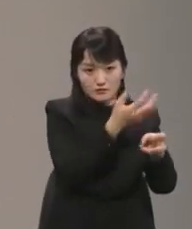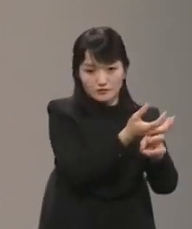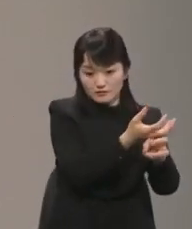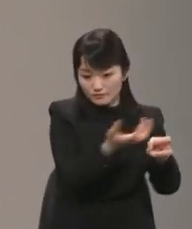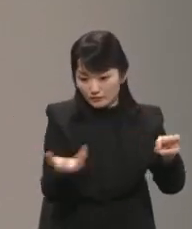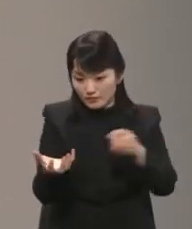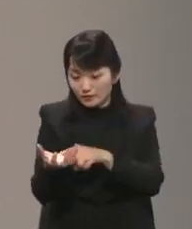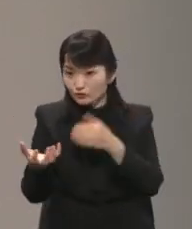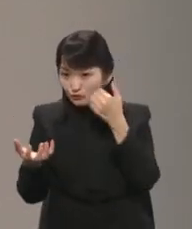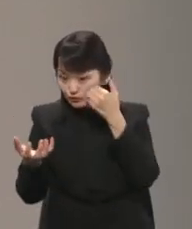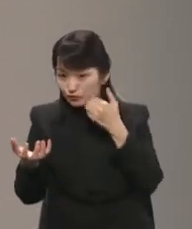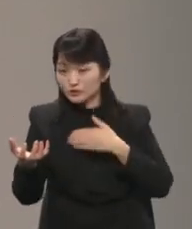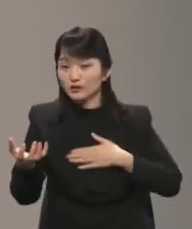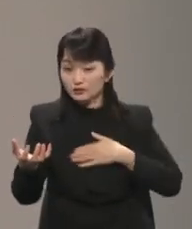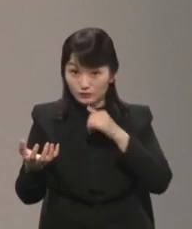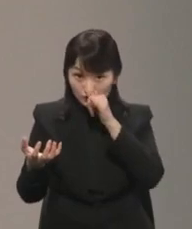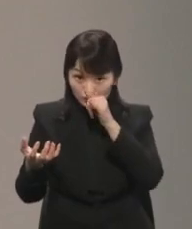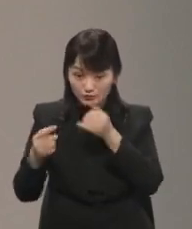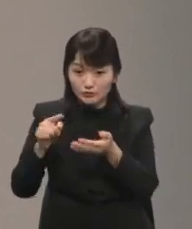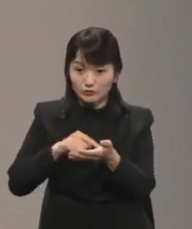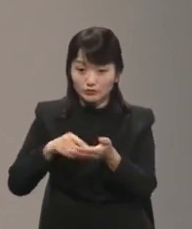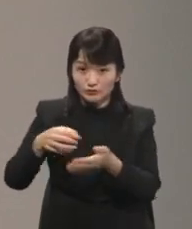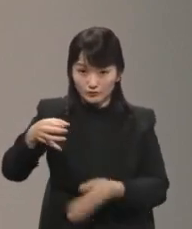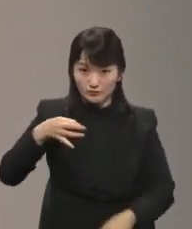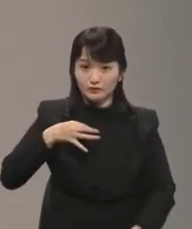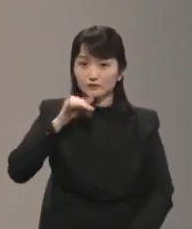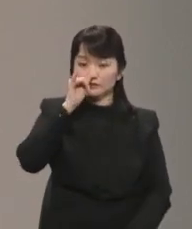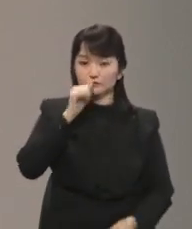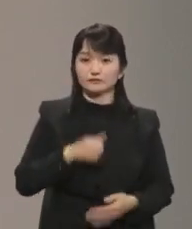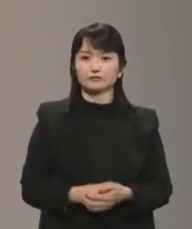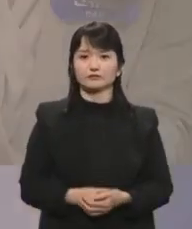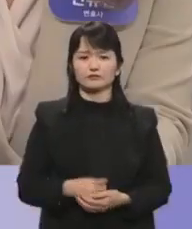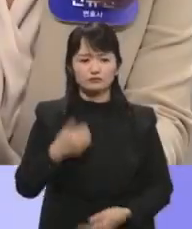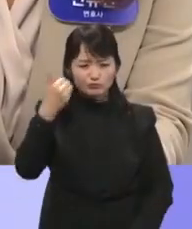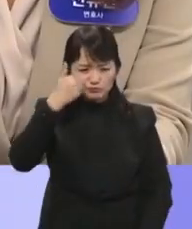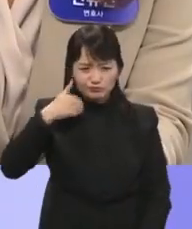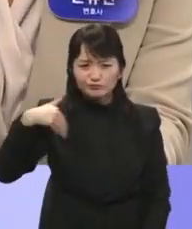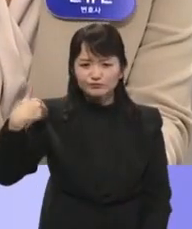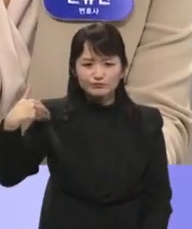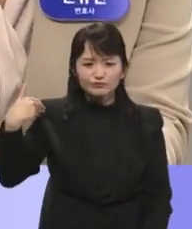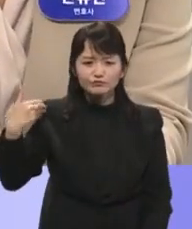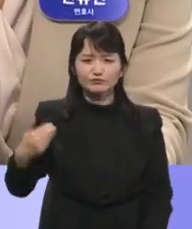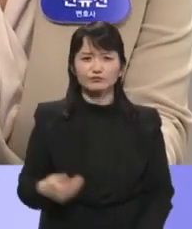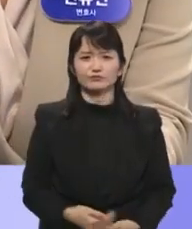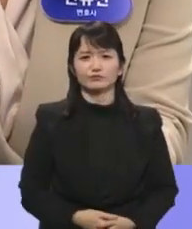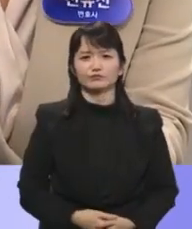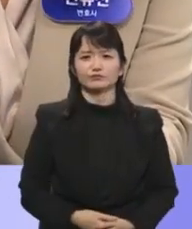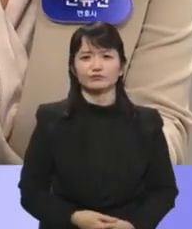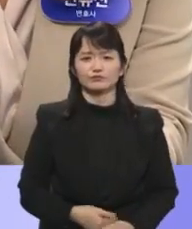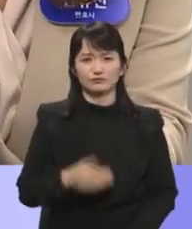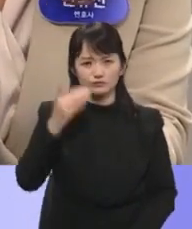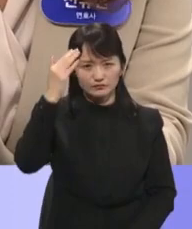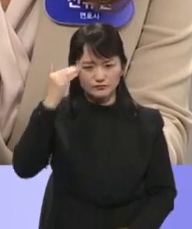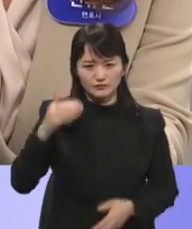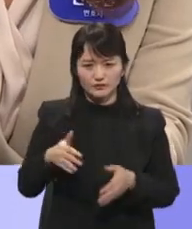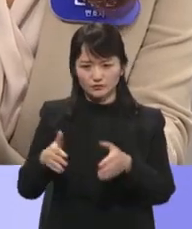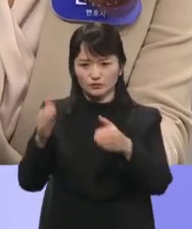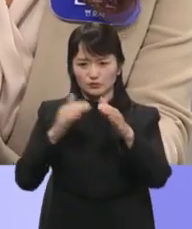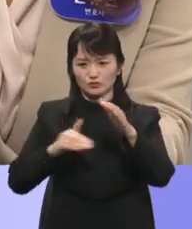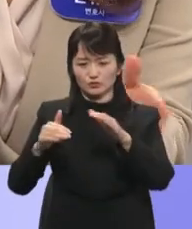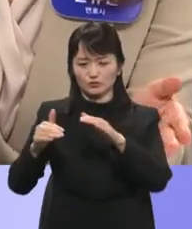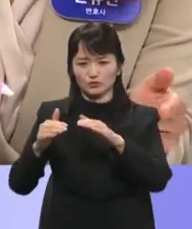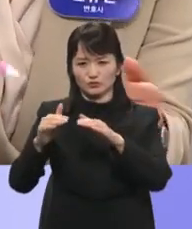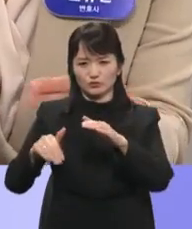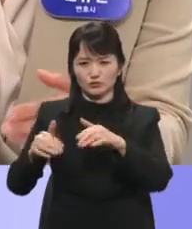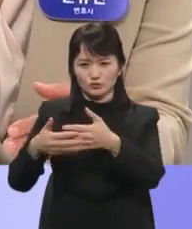men 그나마이 손해 배상을 받을 수가 있지만 이렇게 특정이 안 되는 경우에는 사실상 한국 도로공사를 상대로이